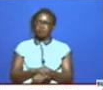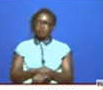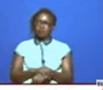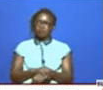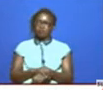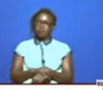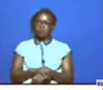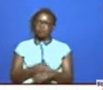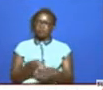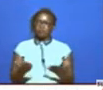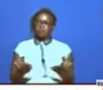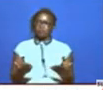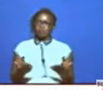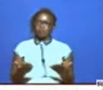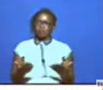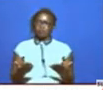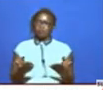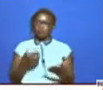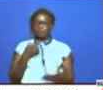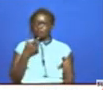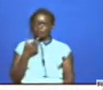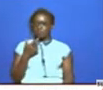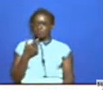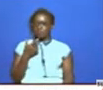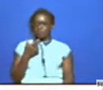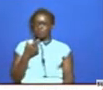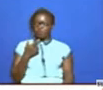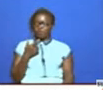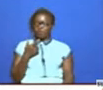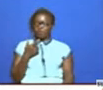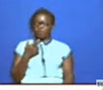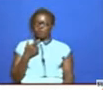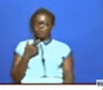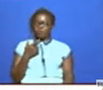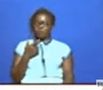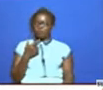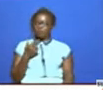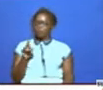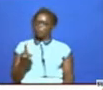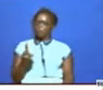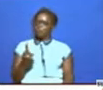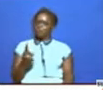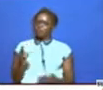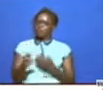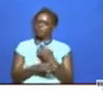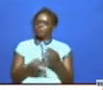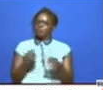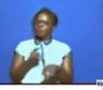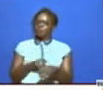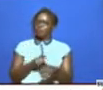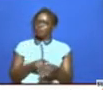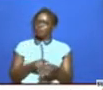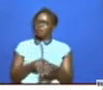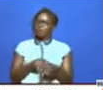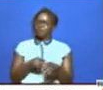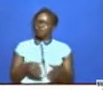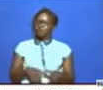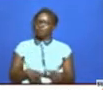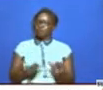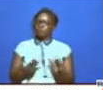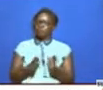guts ya kusema ati fulani ni mwizi, wakati wewe mwenyewe umezaliwa